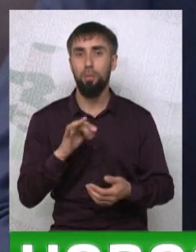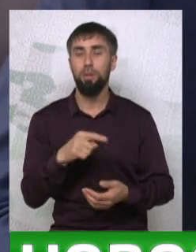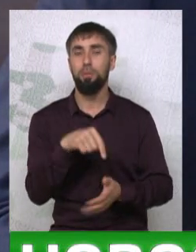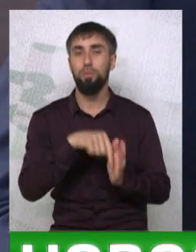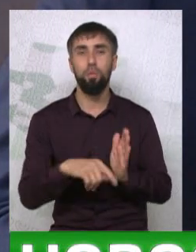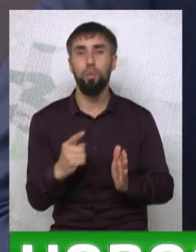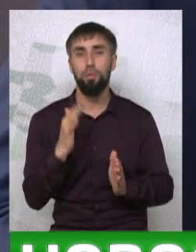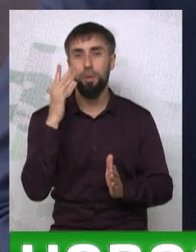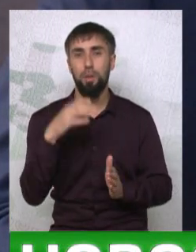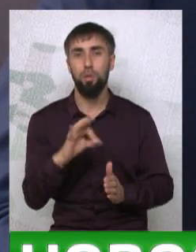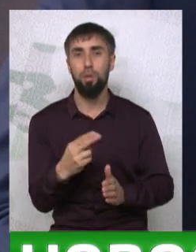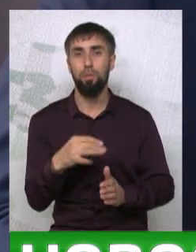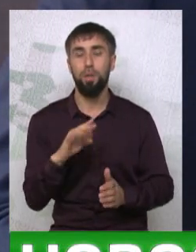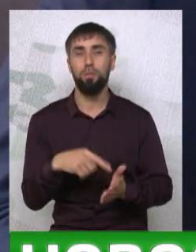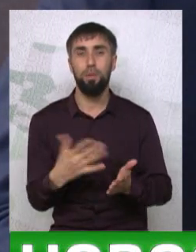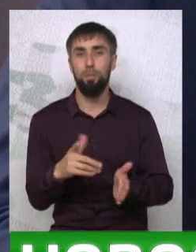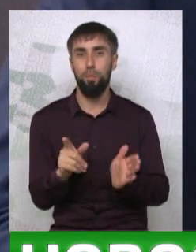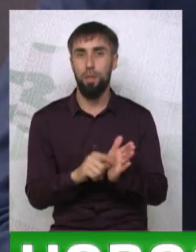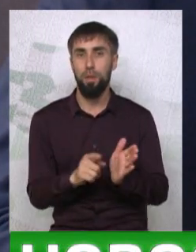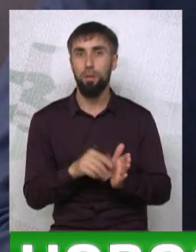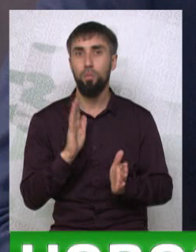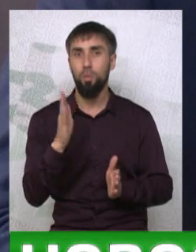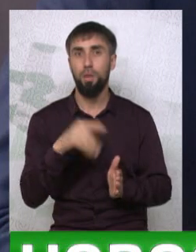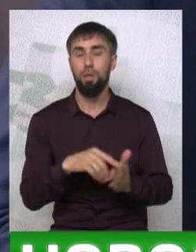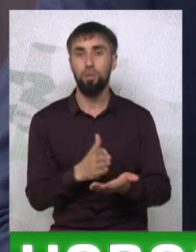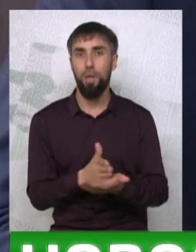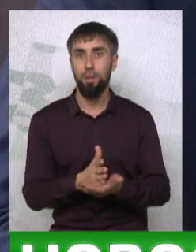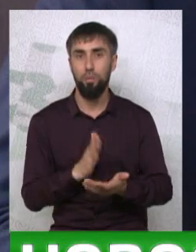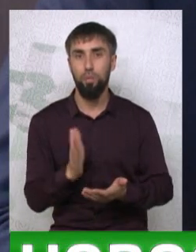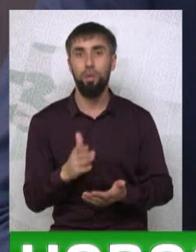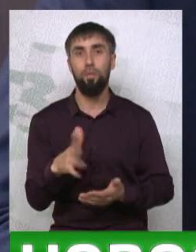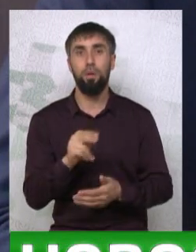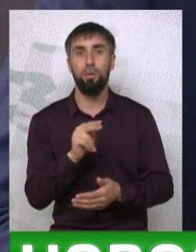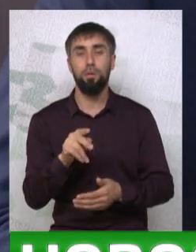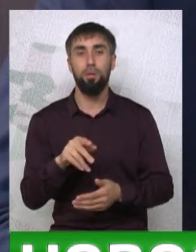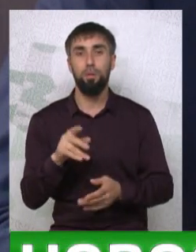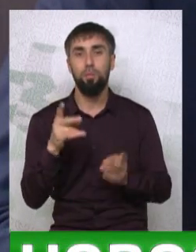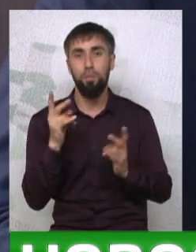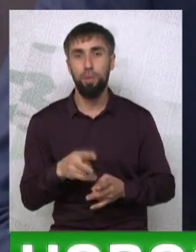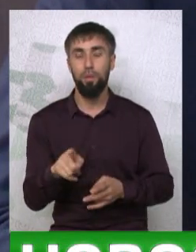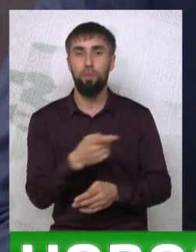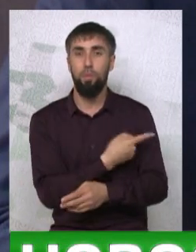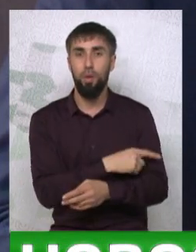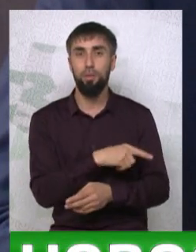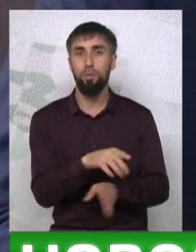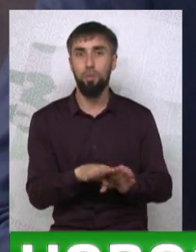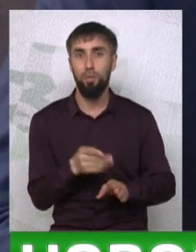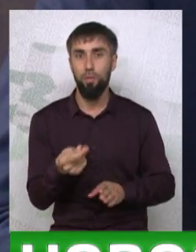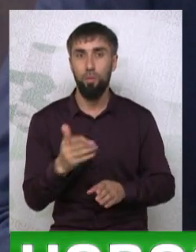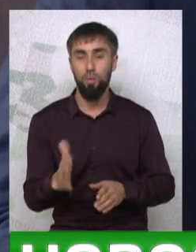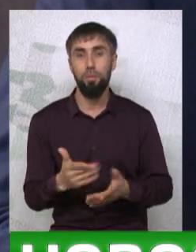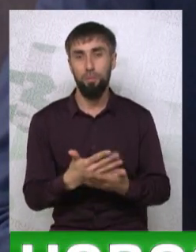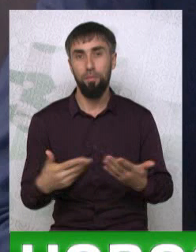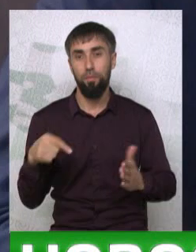это большой плюс. Если только мы не предъявляем претензии, если, например, это слесарные работы, мы не предъявляем претензии по